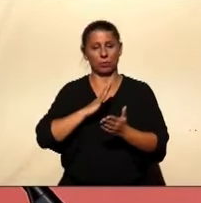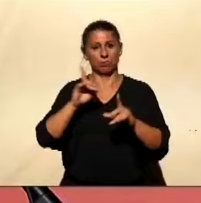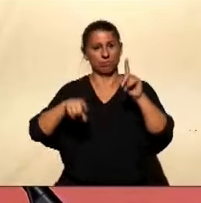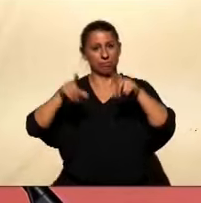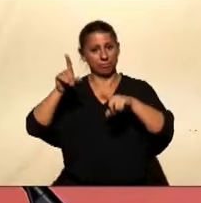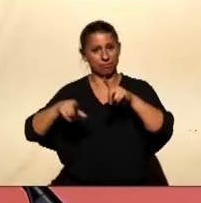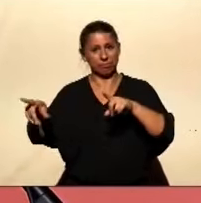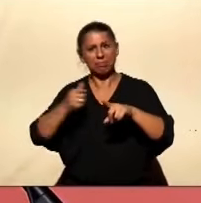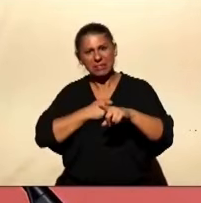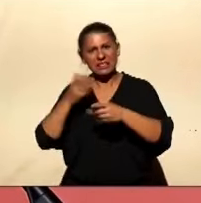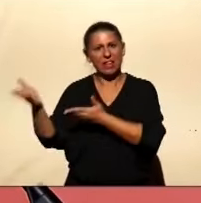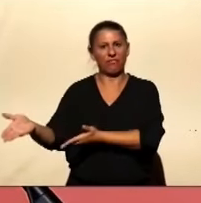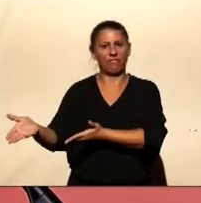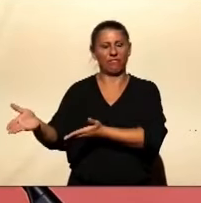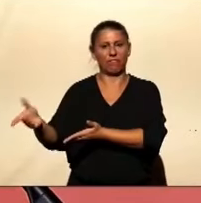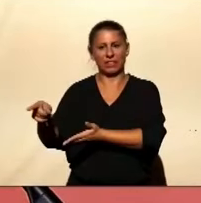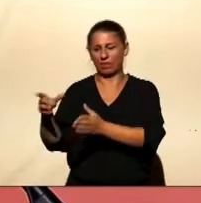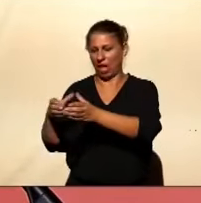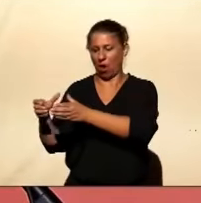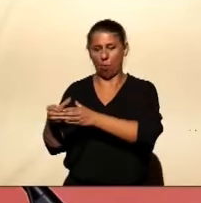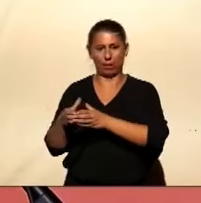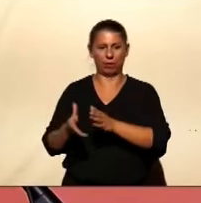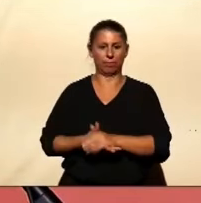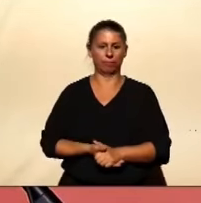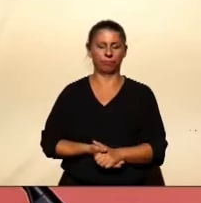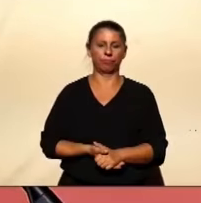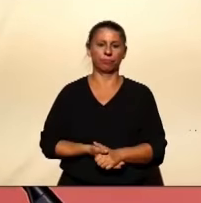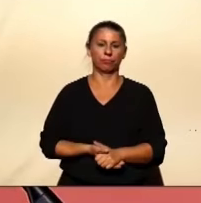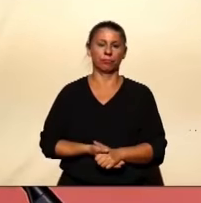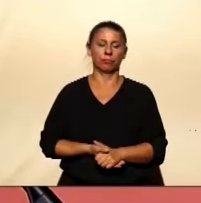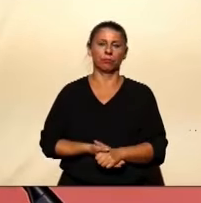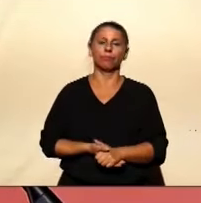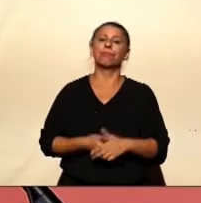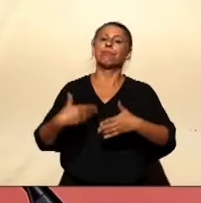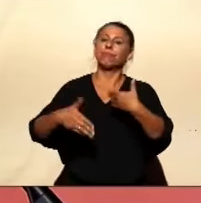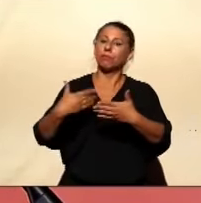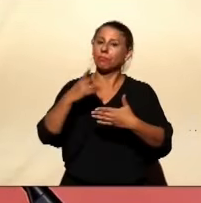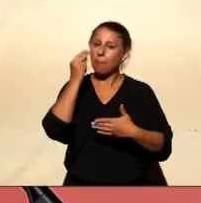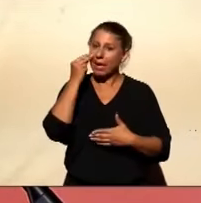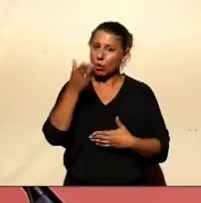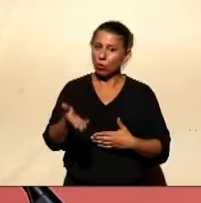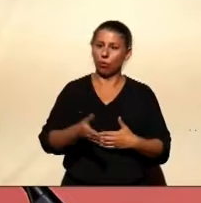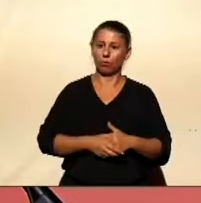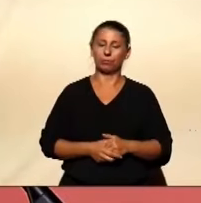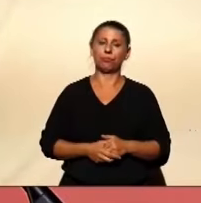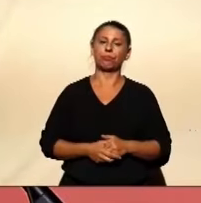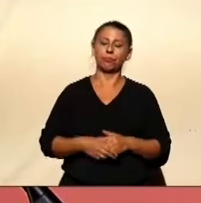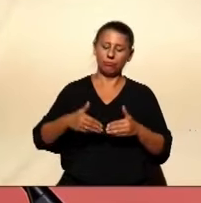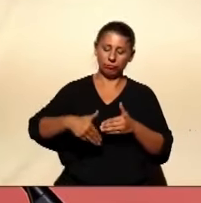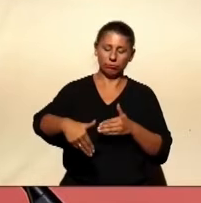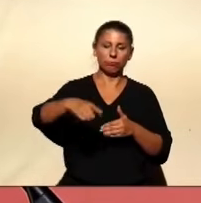καιρούς πίστεψαν σε αυτά τα κόμματα. Οι διεργασίες που παρακολουθούμε αυτές τις